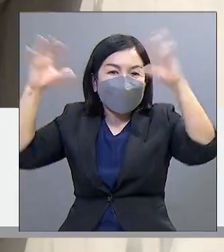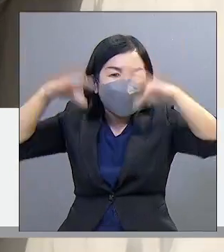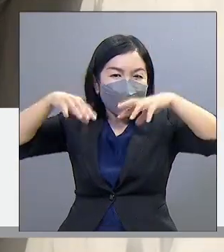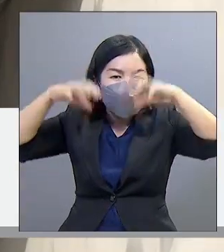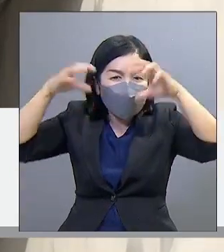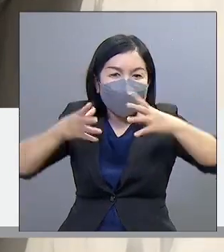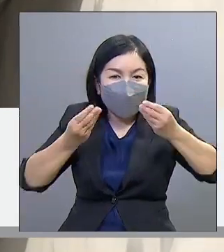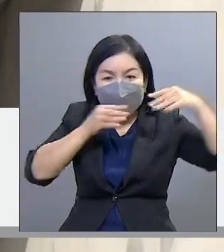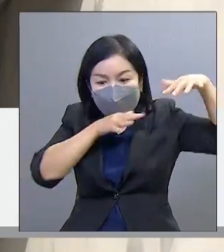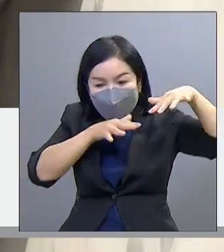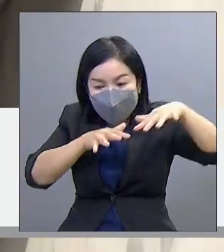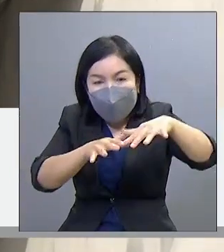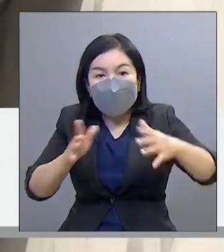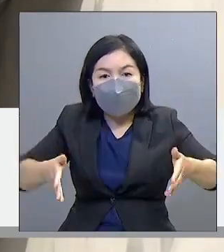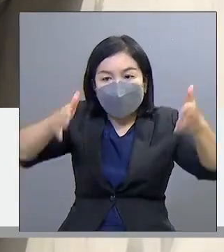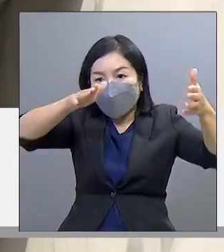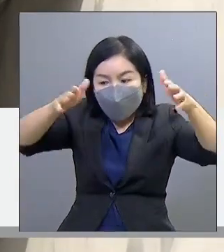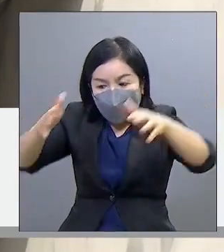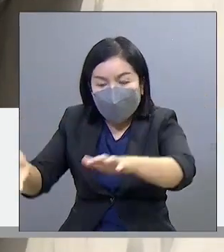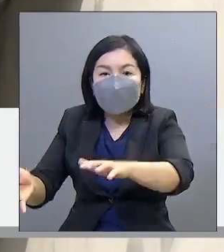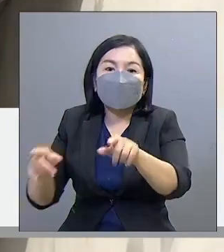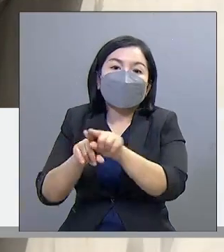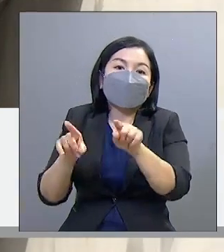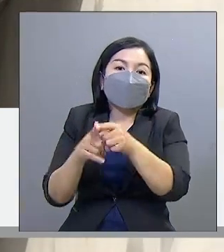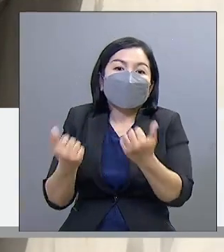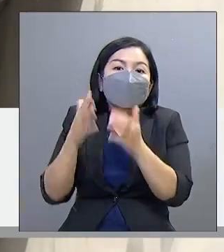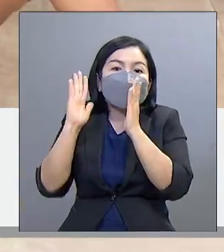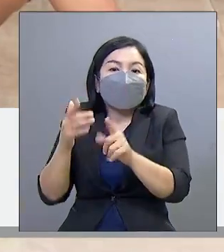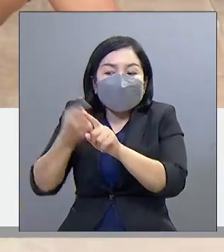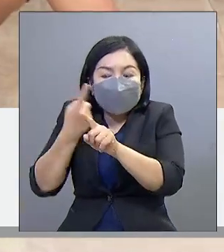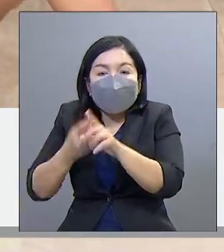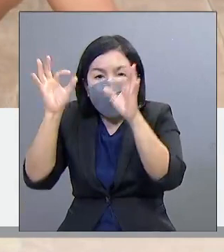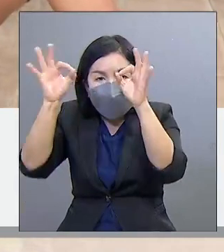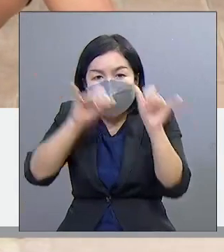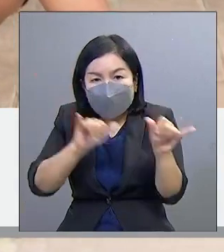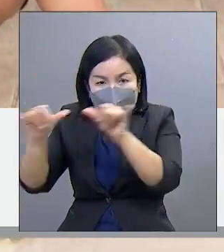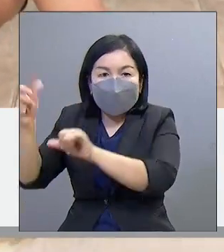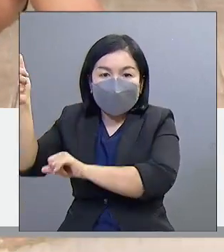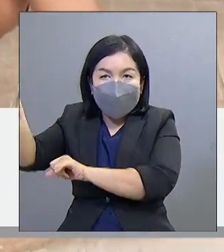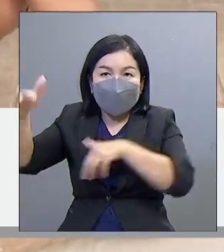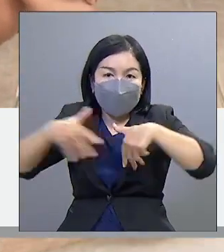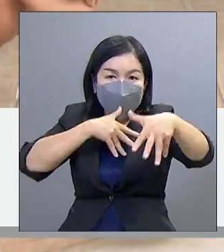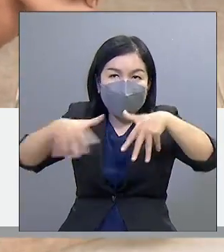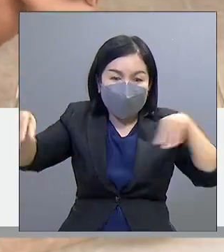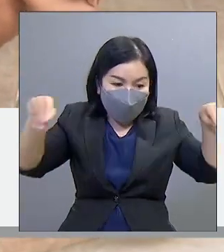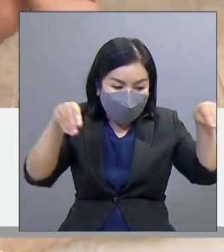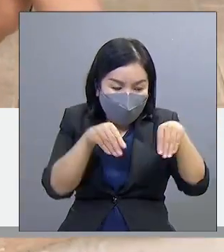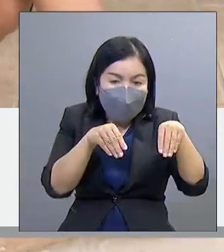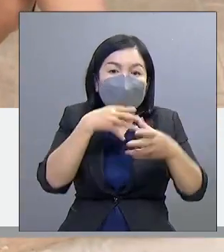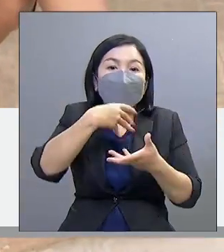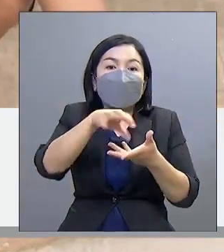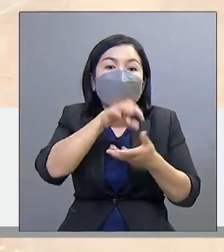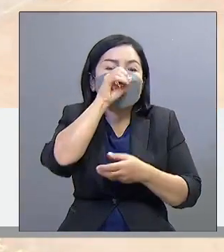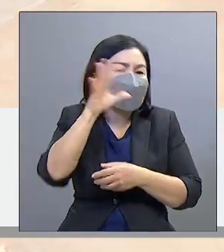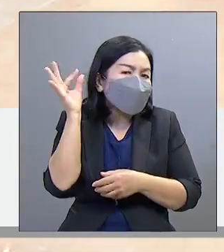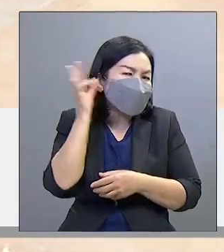และดินที่สไลด์ทำให้อาคารพังถล่มลงมาซึ่งผู้เช่าทุกคนนั้นปลอดภัยนะคะชาวบ้านที่อยู่ใกล้ที่เกิดเหตุเล่านะคะว่า